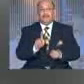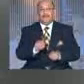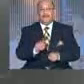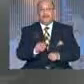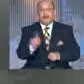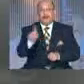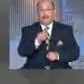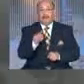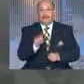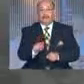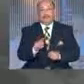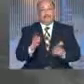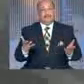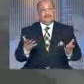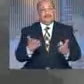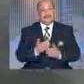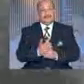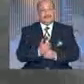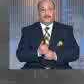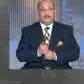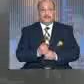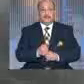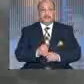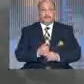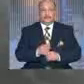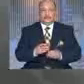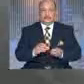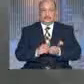السعيدة من معتمدية الرقاب إلى 10 من فبراير.